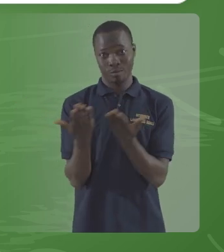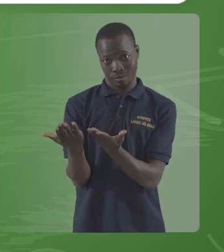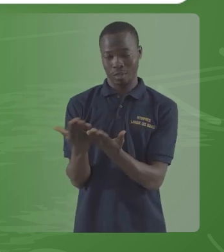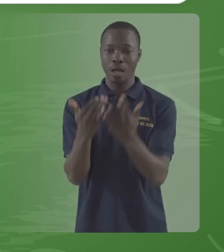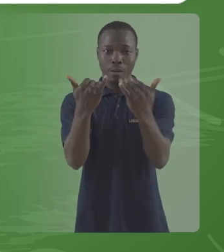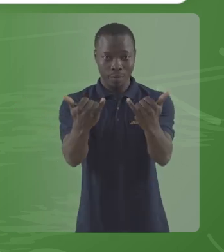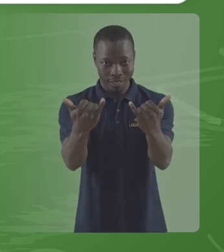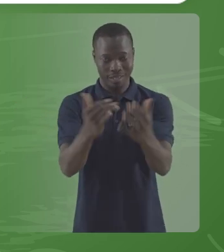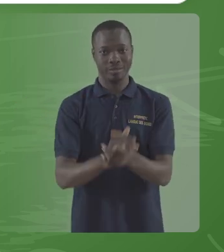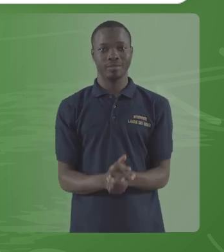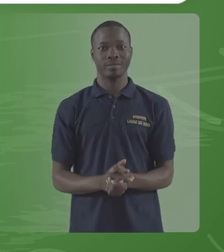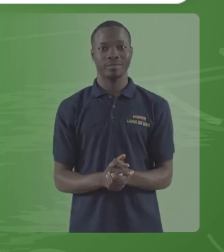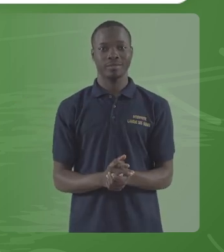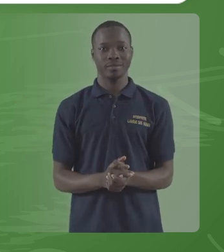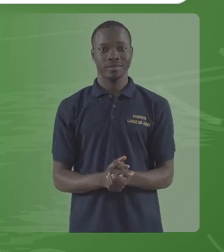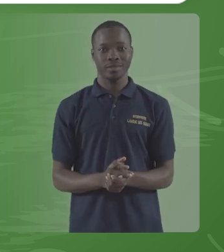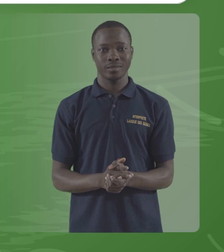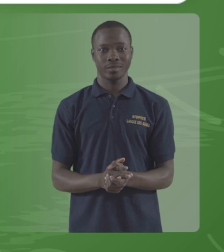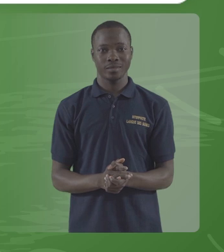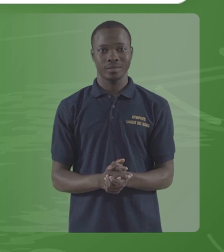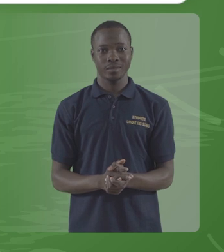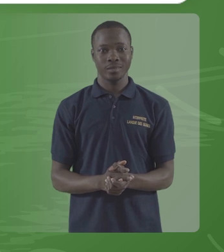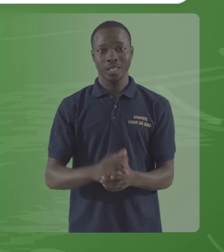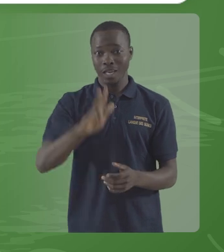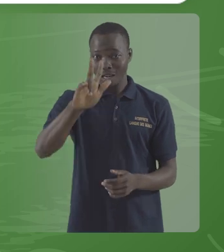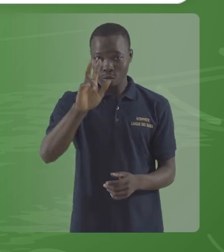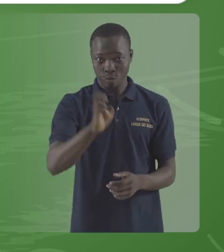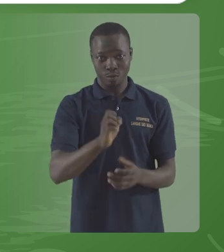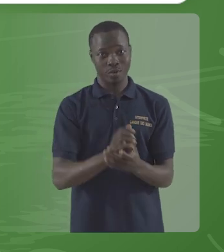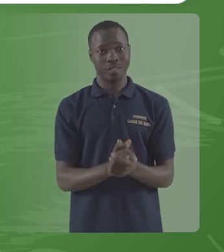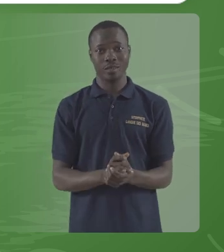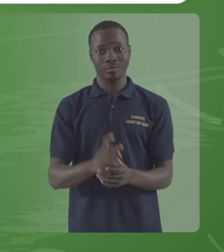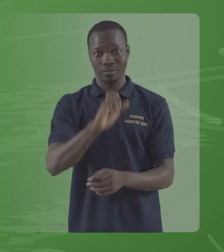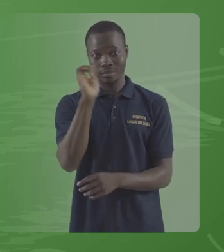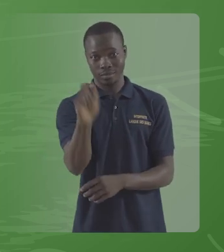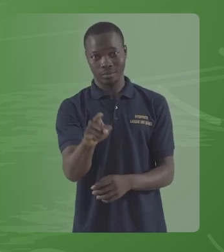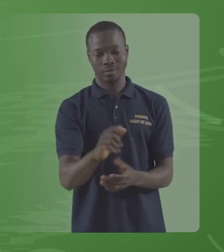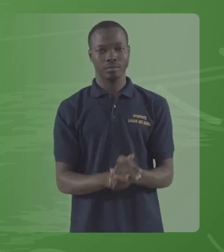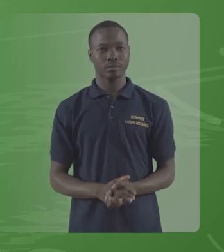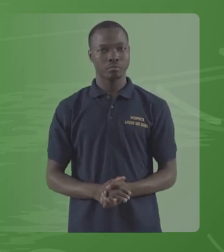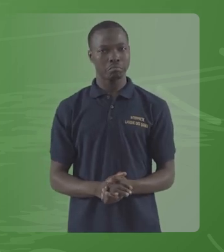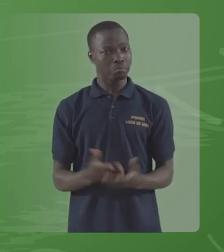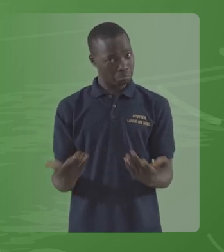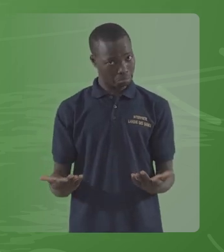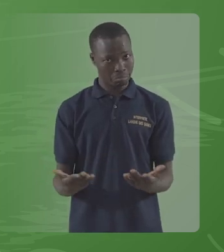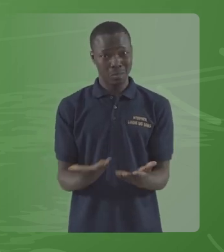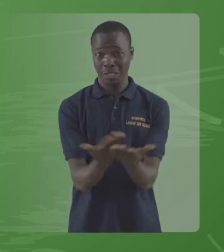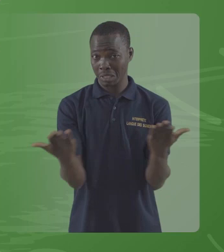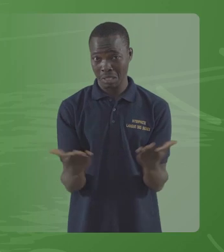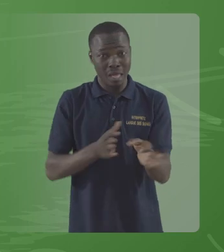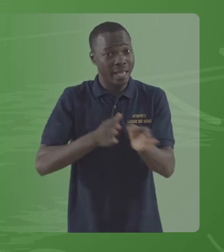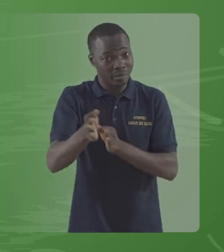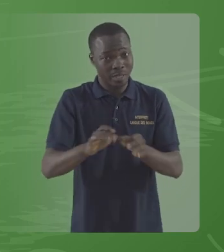Passons maintenant à la troisième consigne. Il s'agit d'expliquer